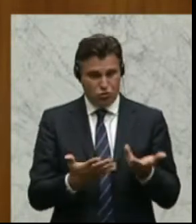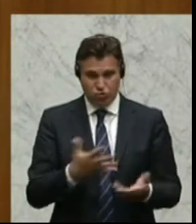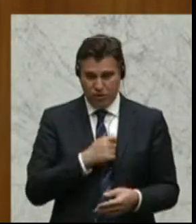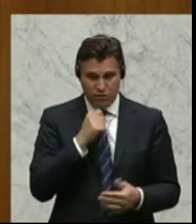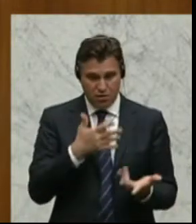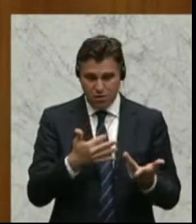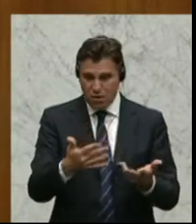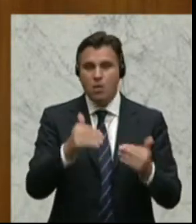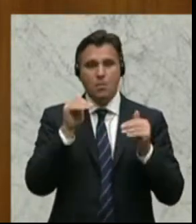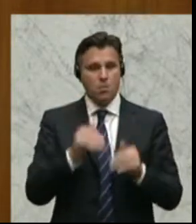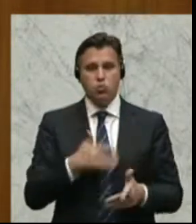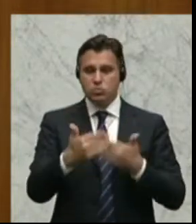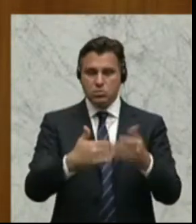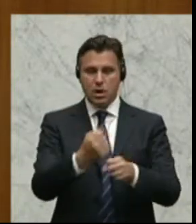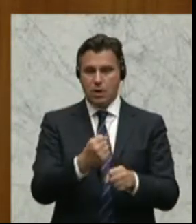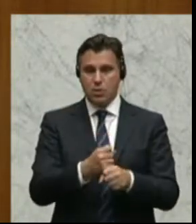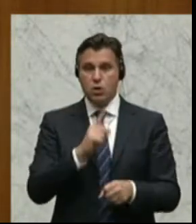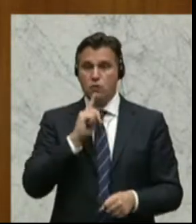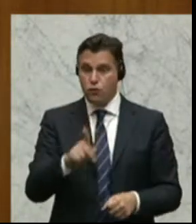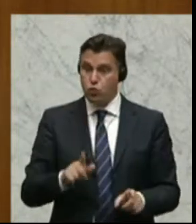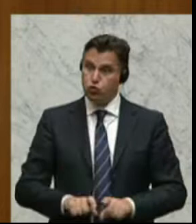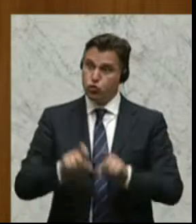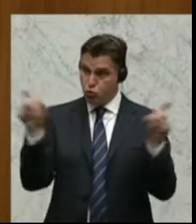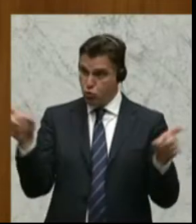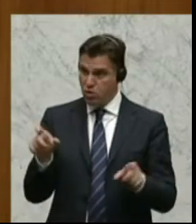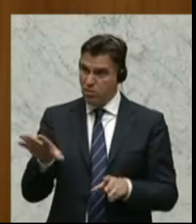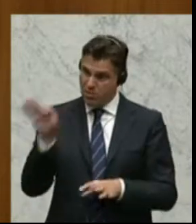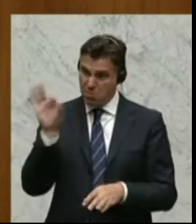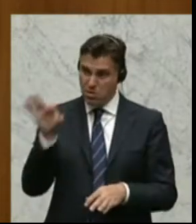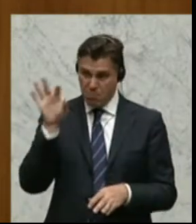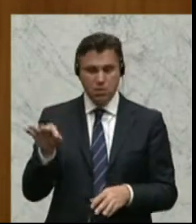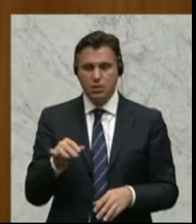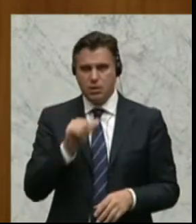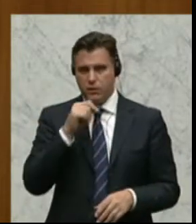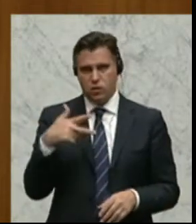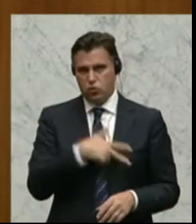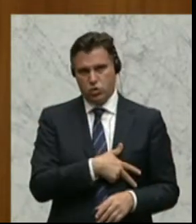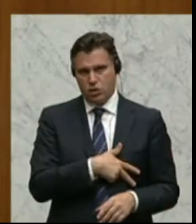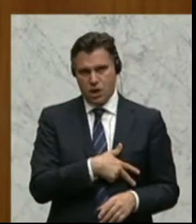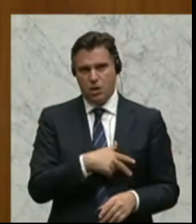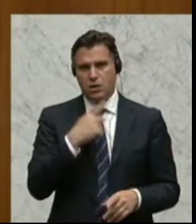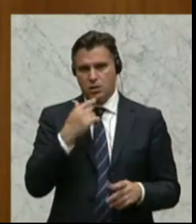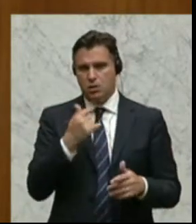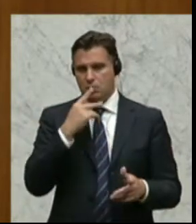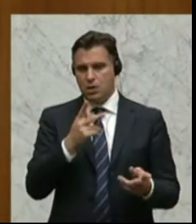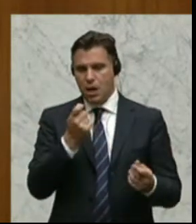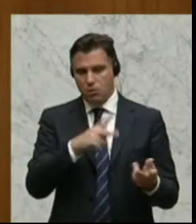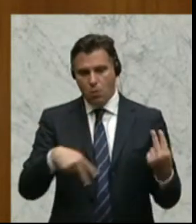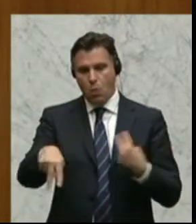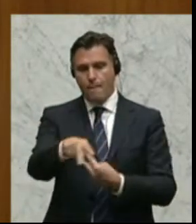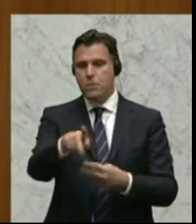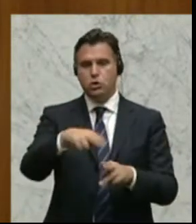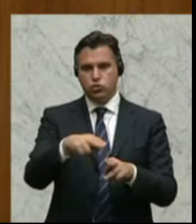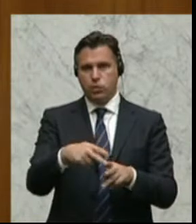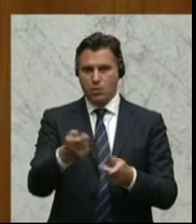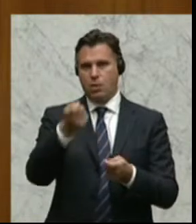machen allein ist unsozial und bedeutet letztlich immer eine Umverteilung. Das kann nicht zukunftsträchtig sein. Ich bin